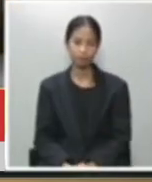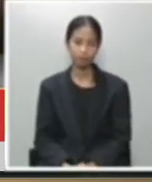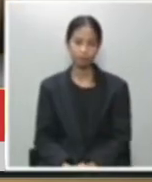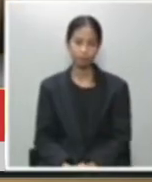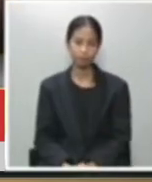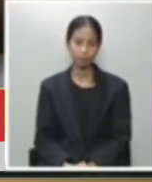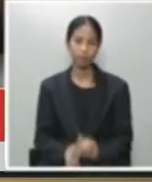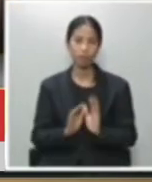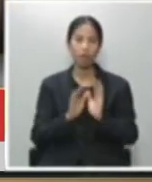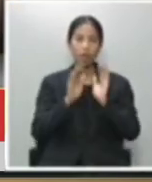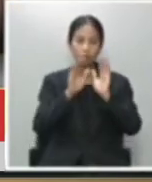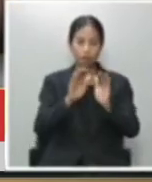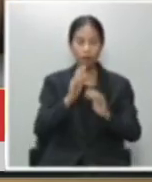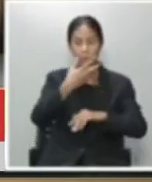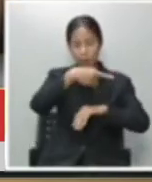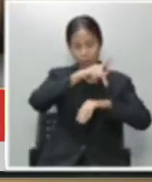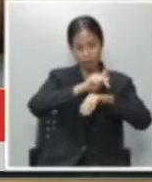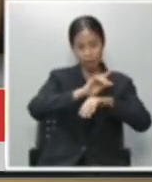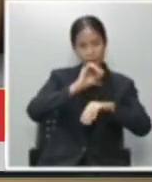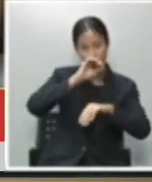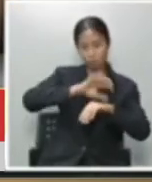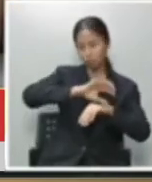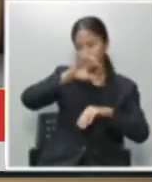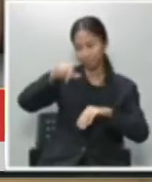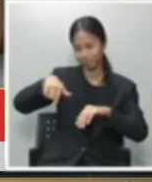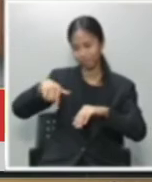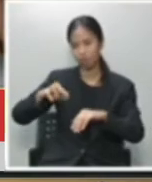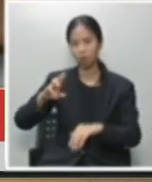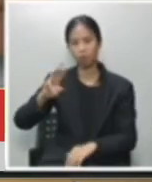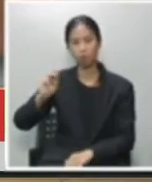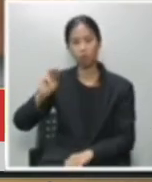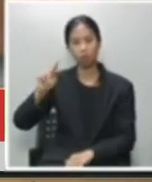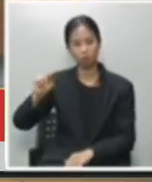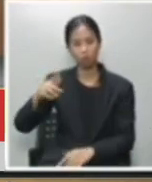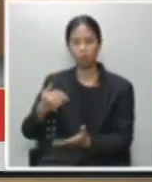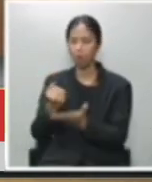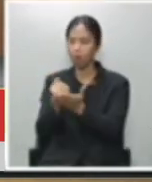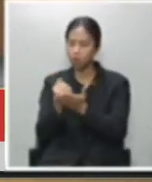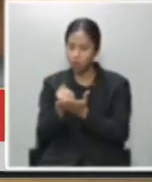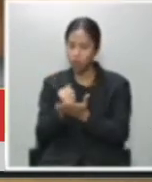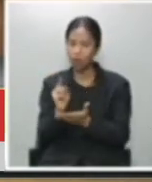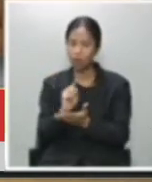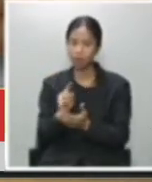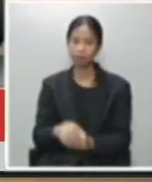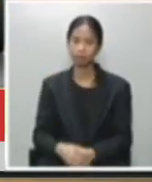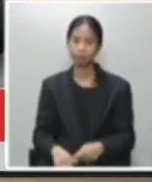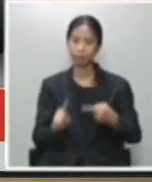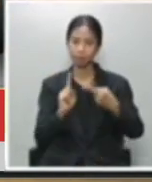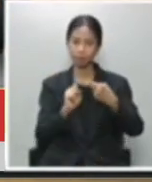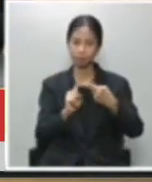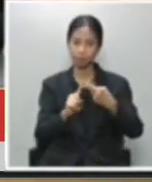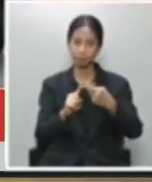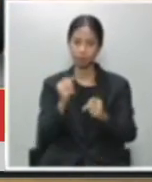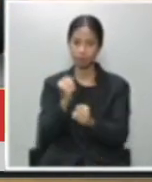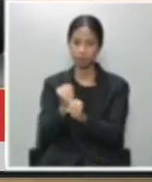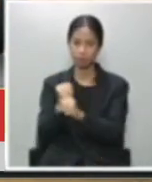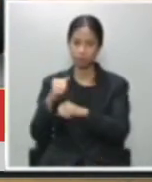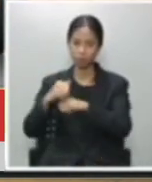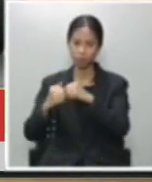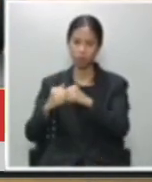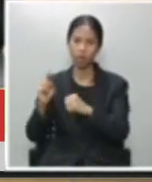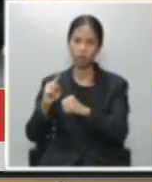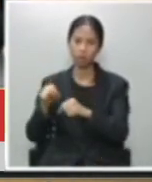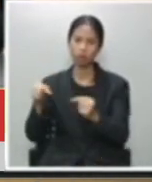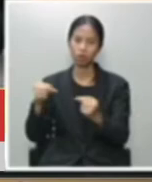ปยังรัฐมนตรีว่าการกระทรวงคมนาคมช่วยเหลือเรื่องที่1ขอให้ก่อสร้างสัญญาณไฟจราจ